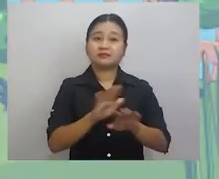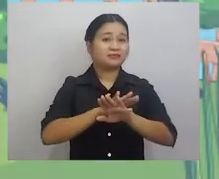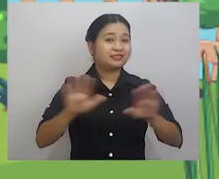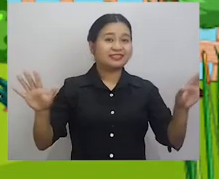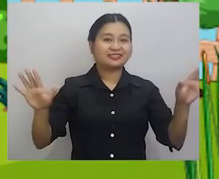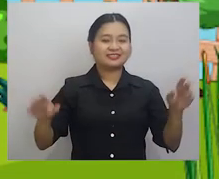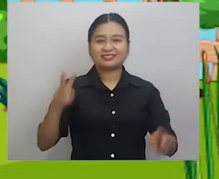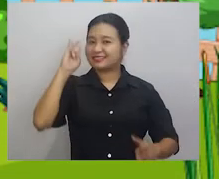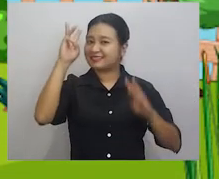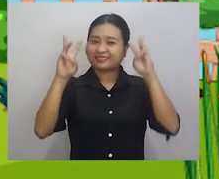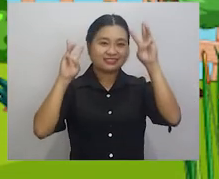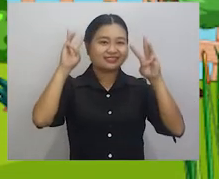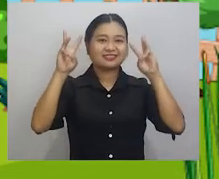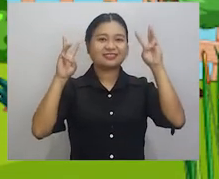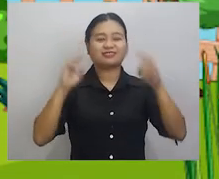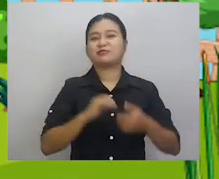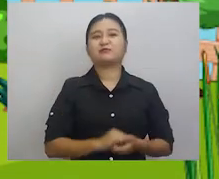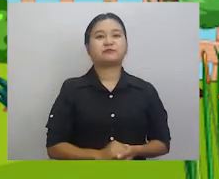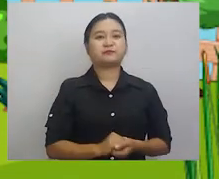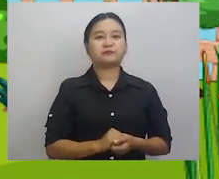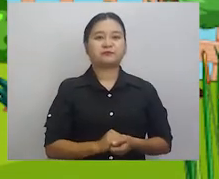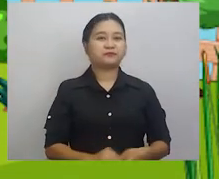Huwag mag-alala,